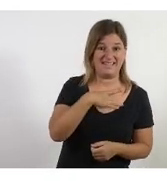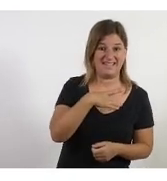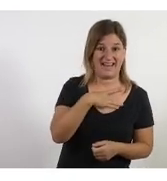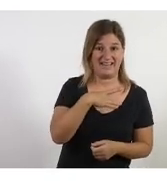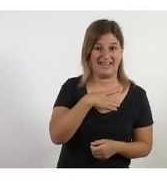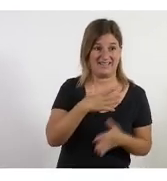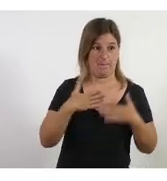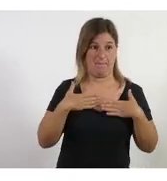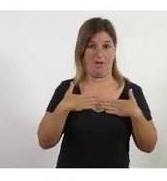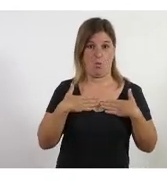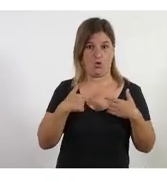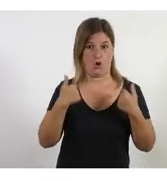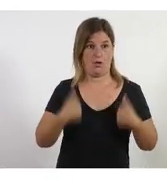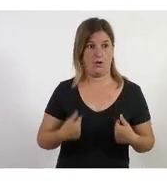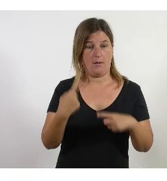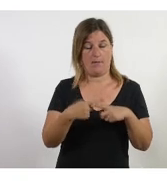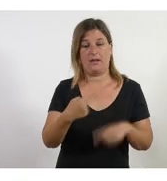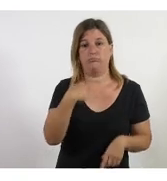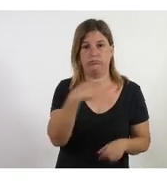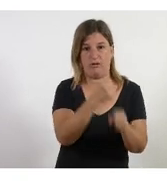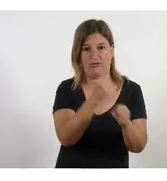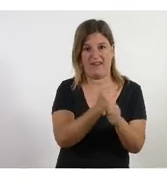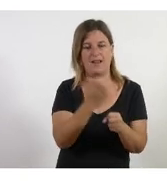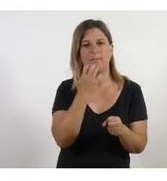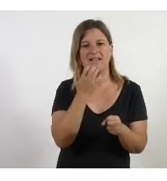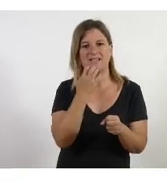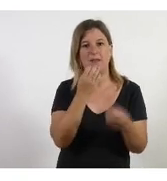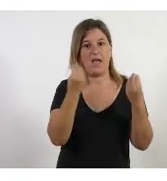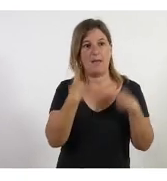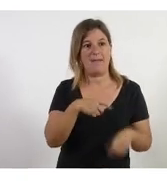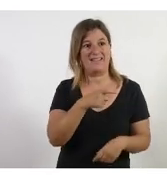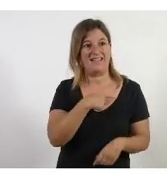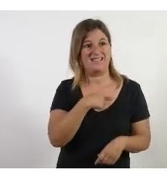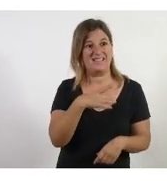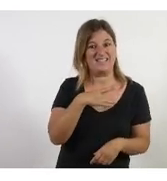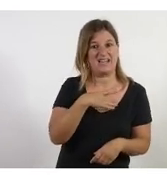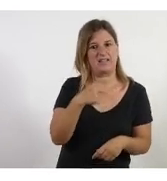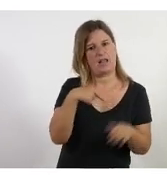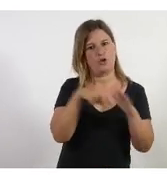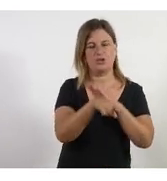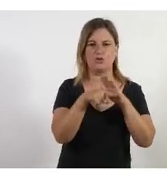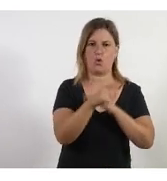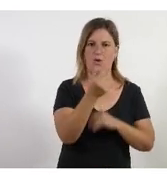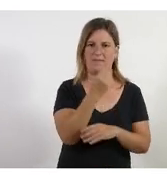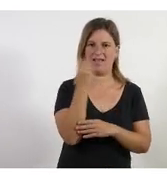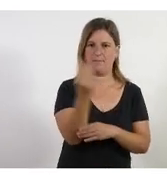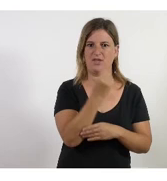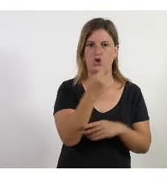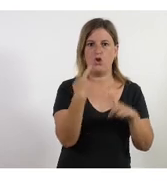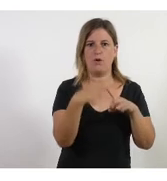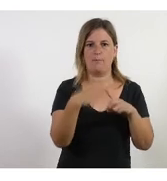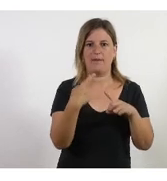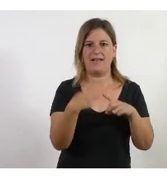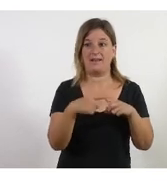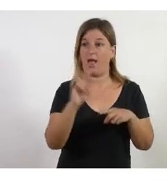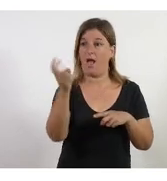meva incertesa perquè m'he quedat sense feina, aquesta incertesa jo la puc gestionar una mica millor. Per què? Perquè hi ha altres persones